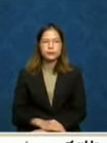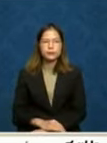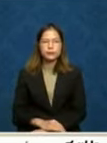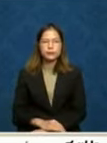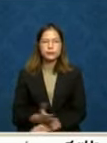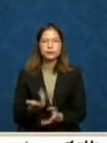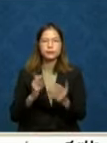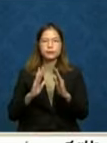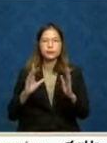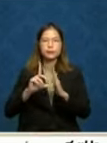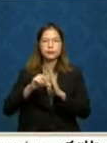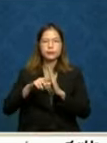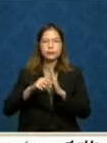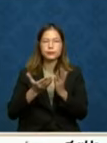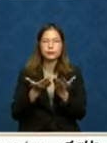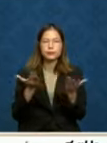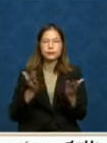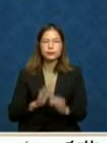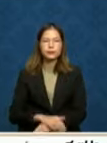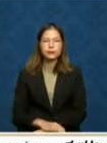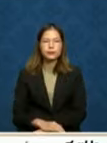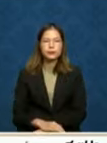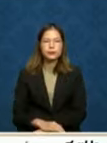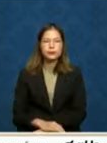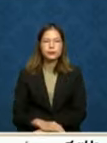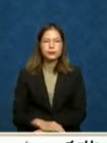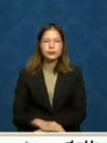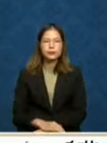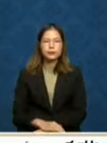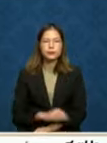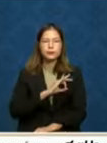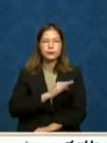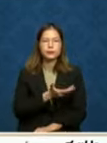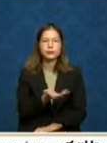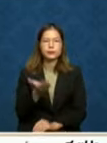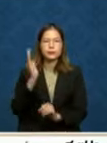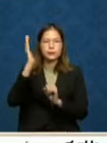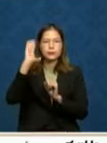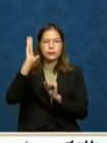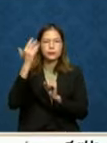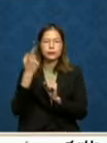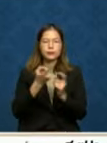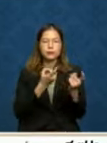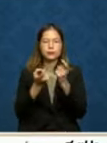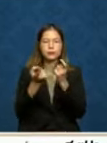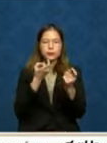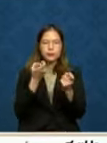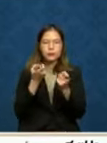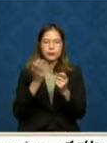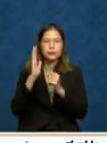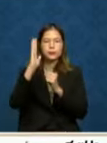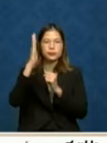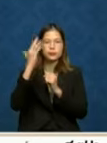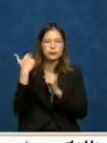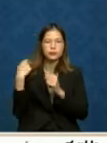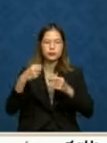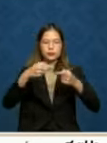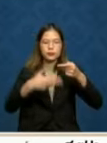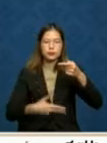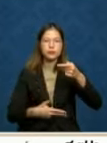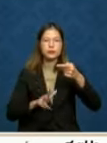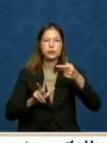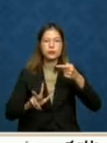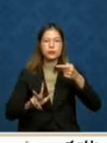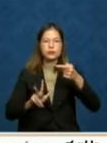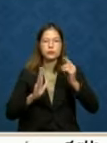ขอบคุณท่านเลขาครับมีท่านสมาชิกได้ลงชื่อสอบถามและขออภิปรายไว้ด้วยกัน3ท่าน